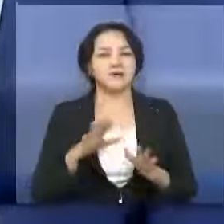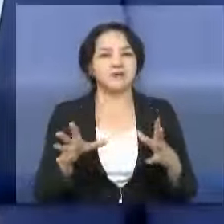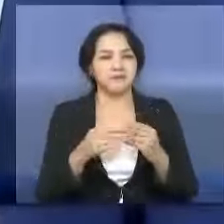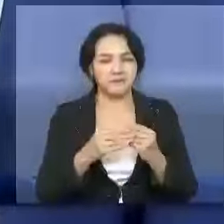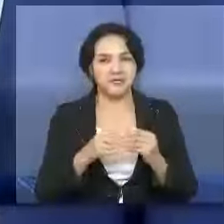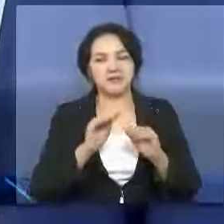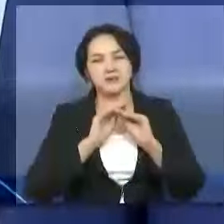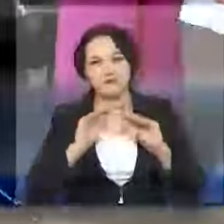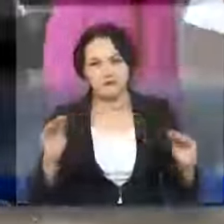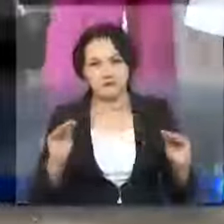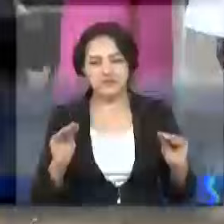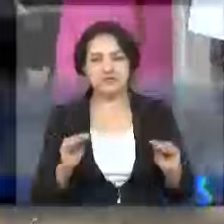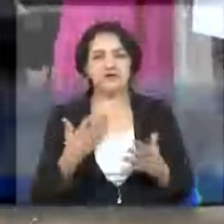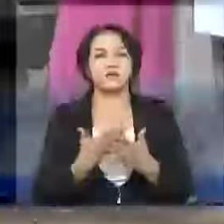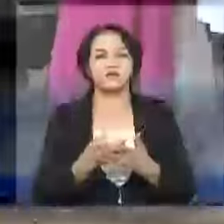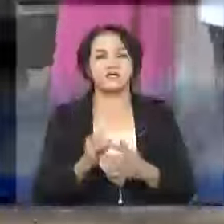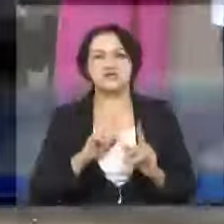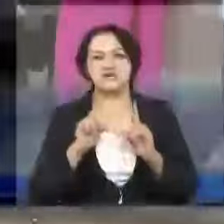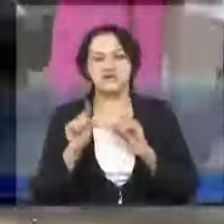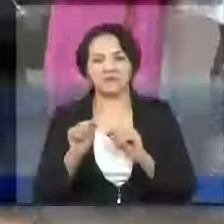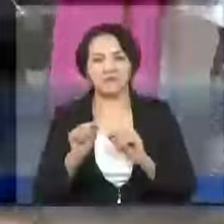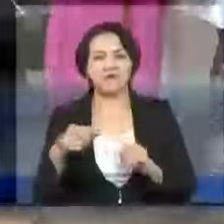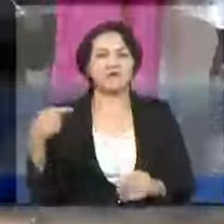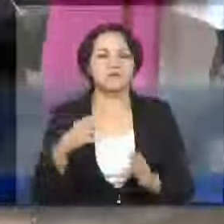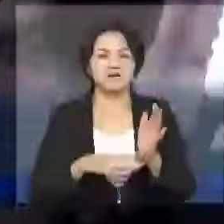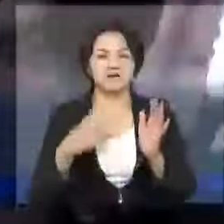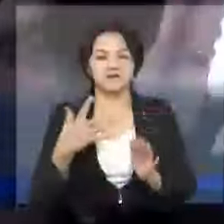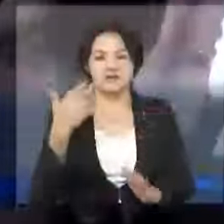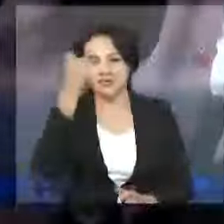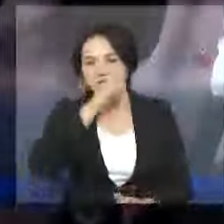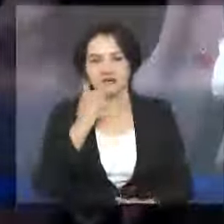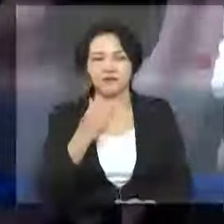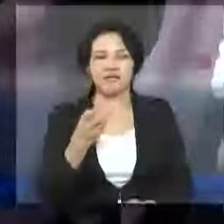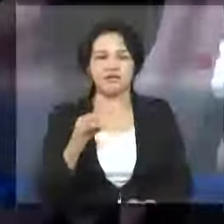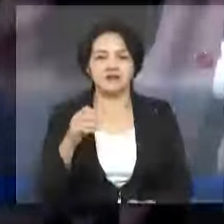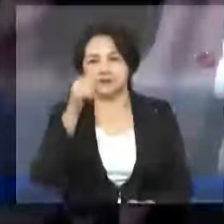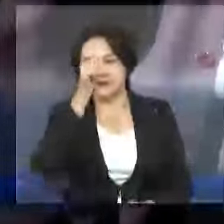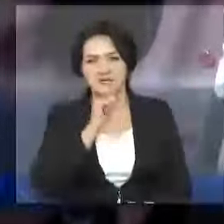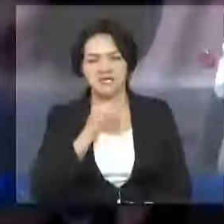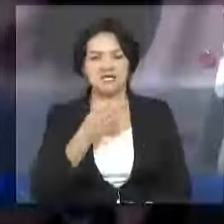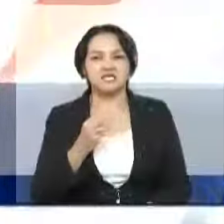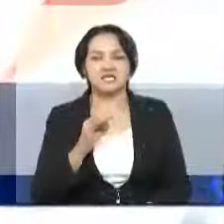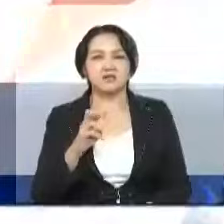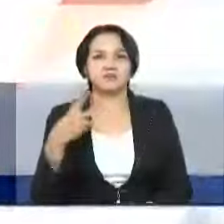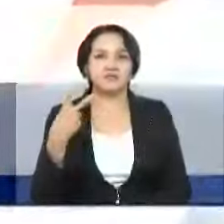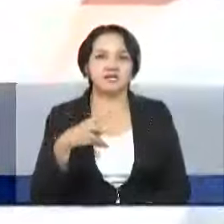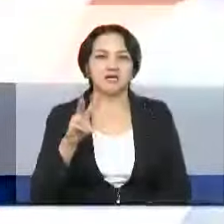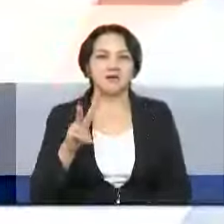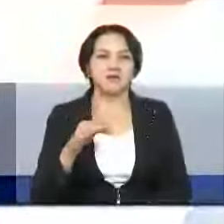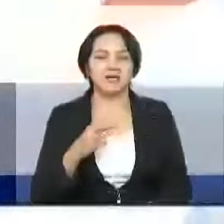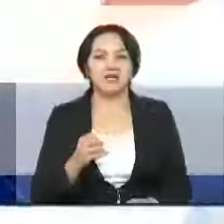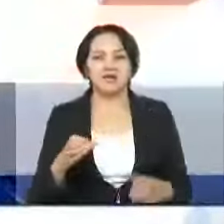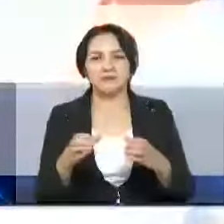біршама тынышталған соң, ол шығысқа қарай жол тартты. 1945 жылдың маусым айында Қызыл туылы 22-ші Харбин